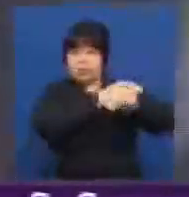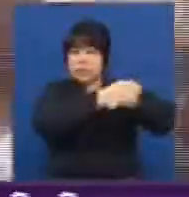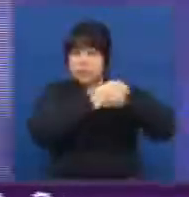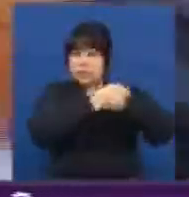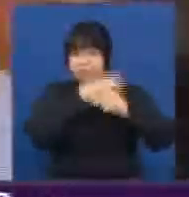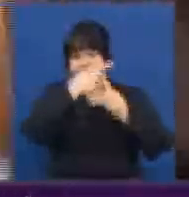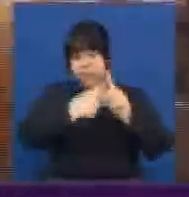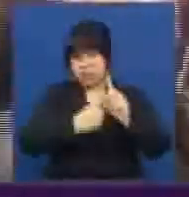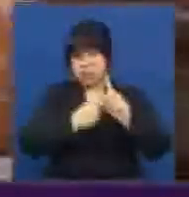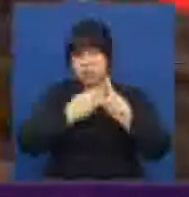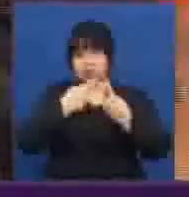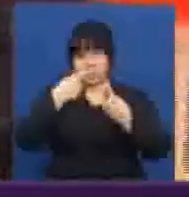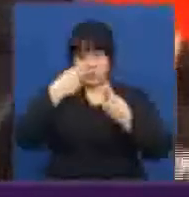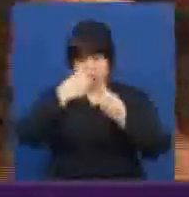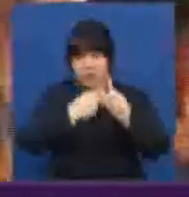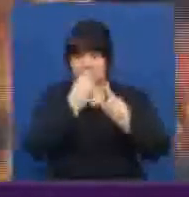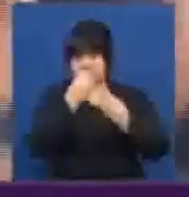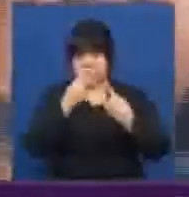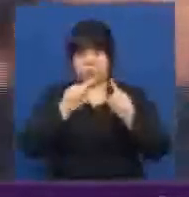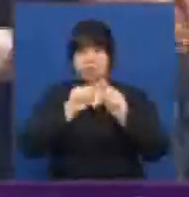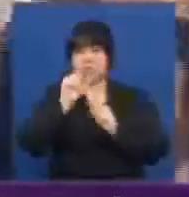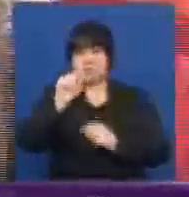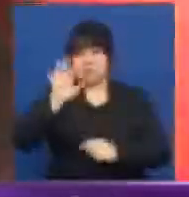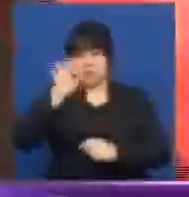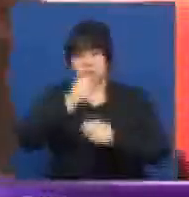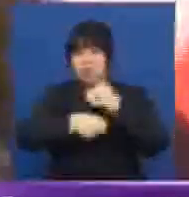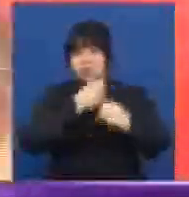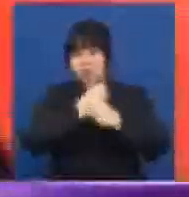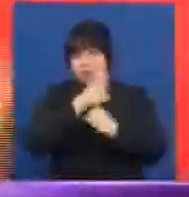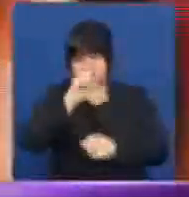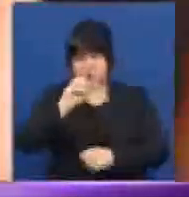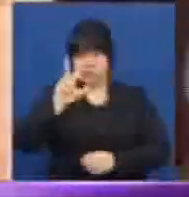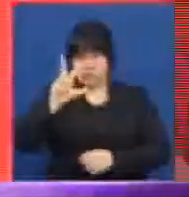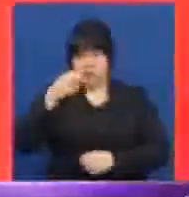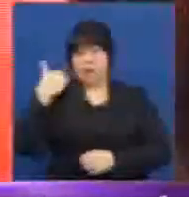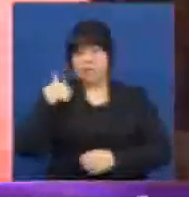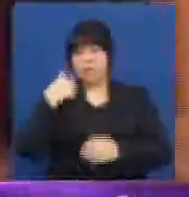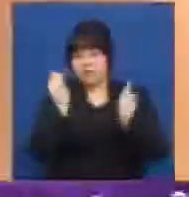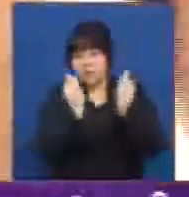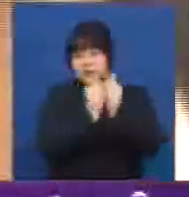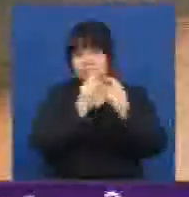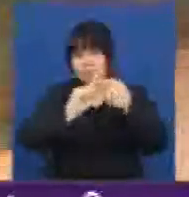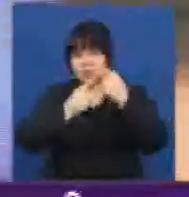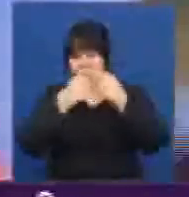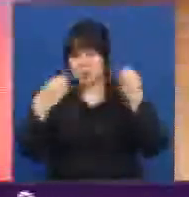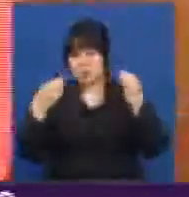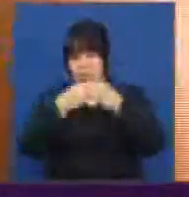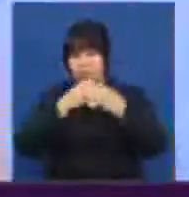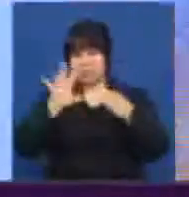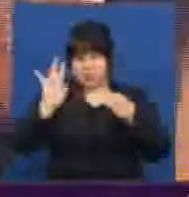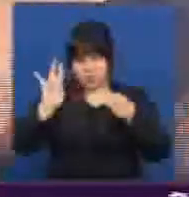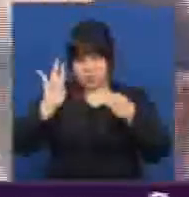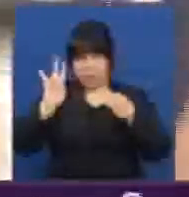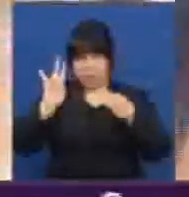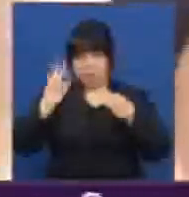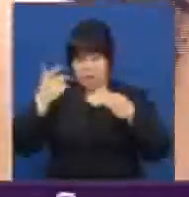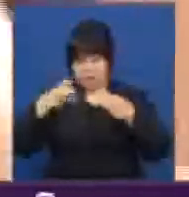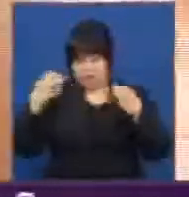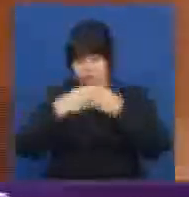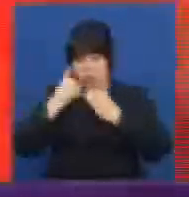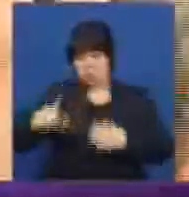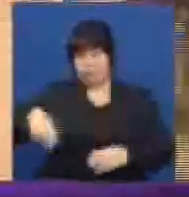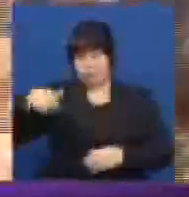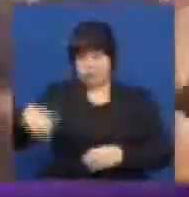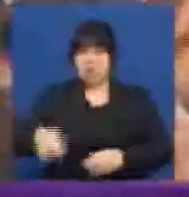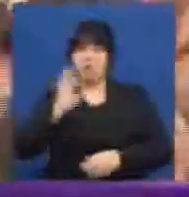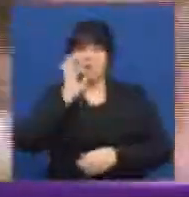ธันวาคม2553พร้อมกับคนอื่นๆรวมอีก7คนและถูกทางการกัมพูชาตั้